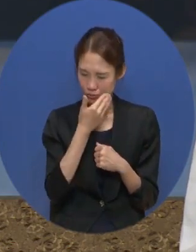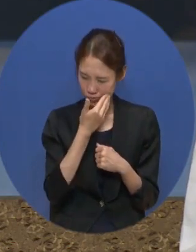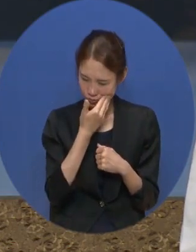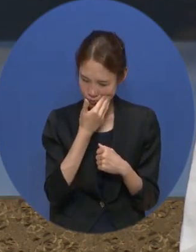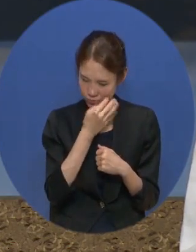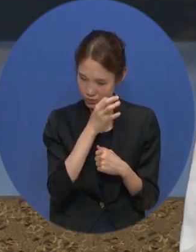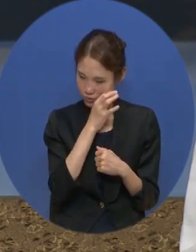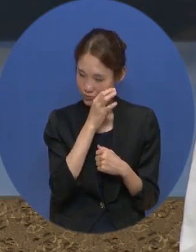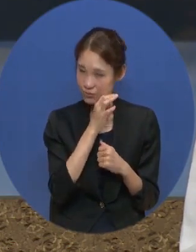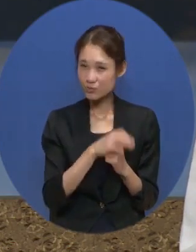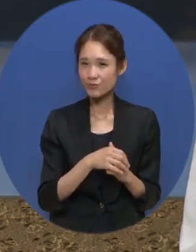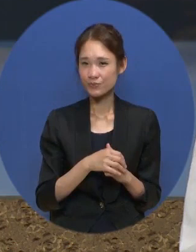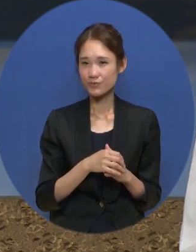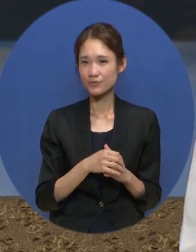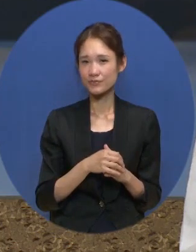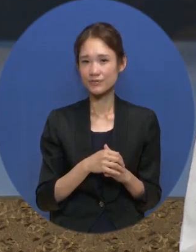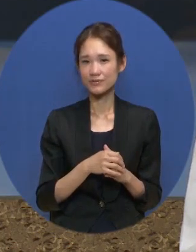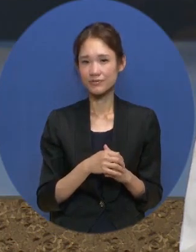그래서